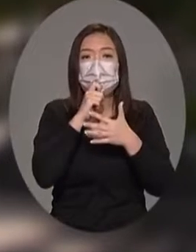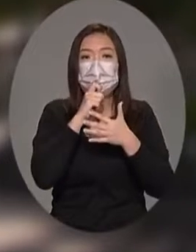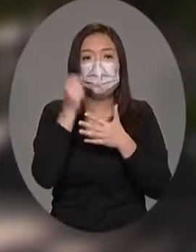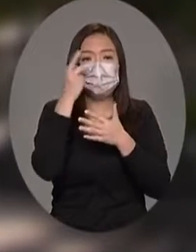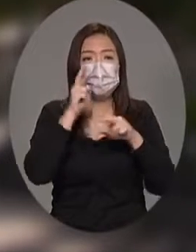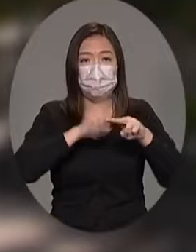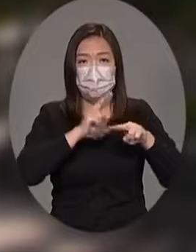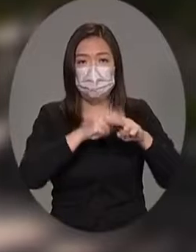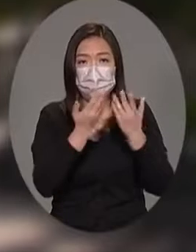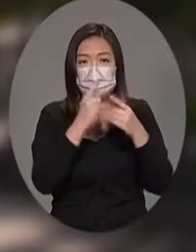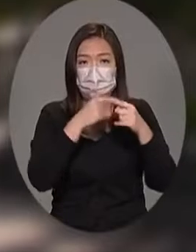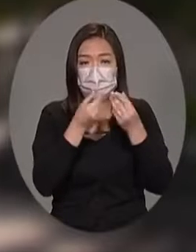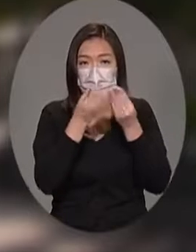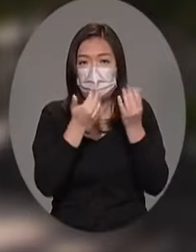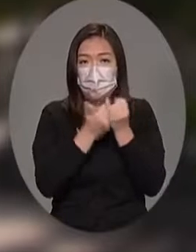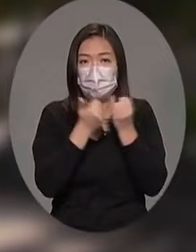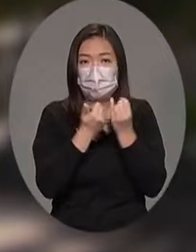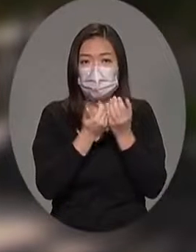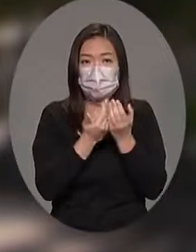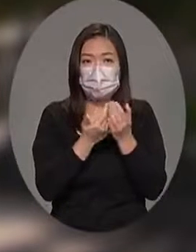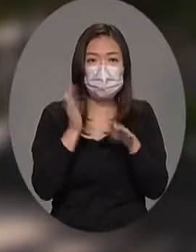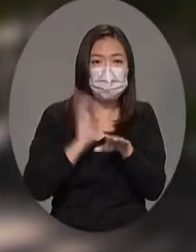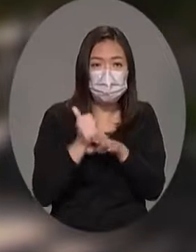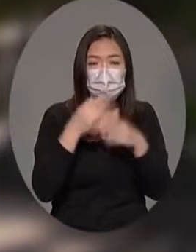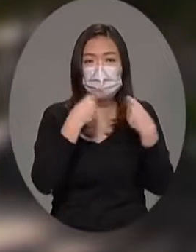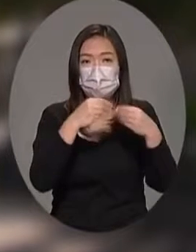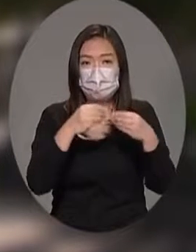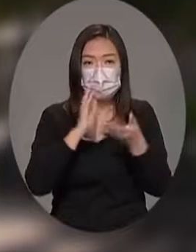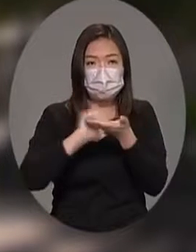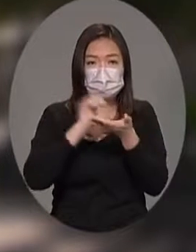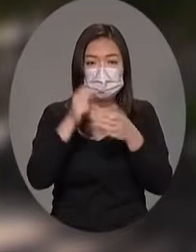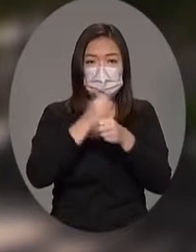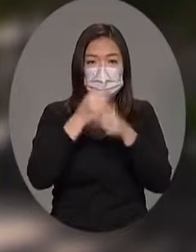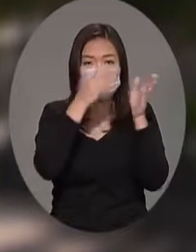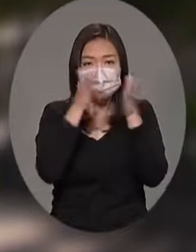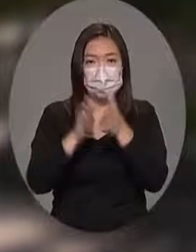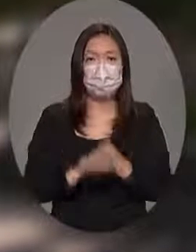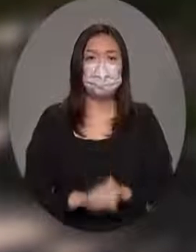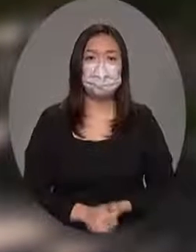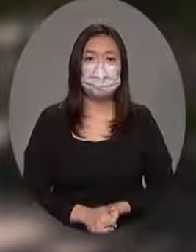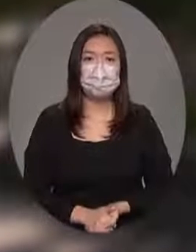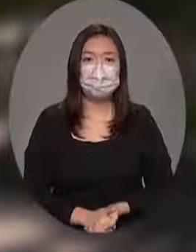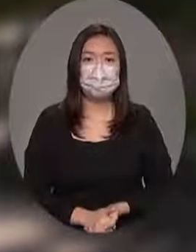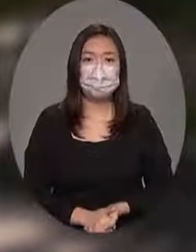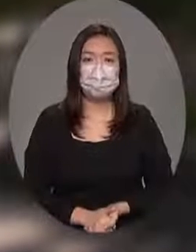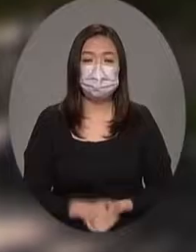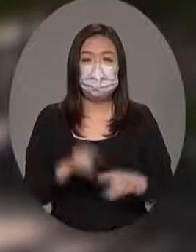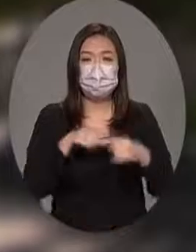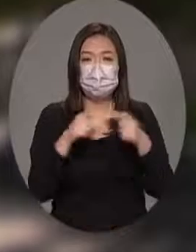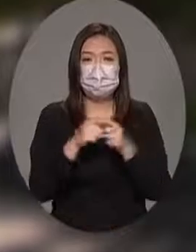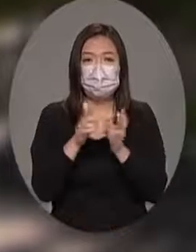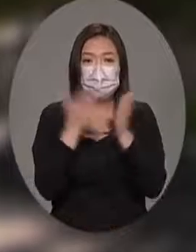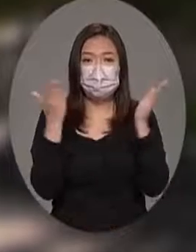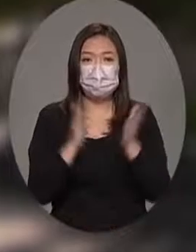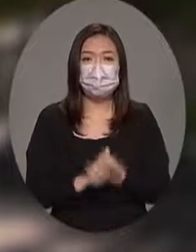尤其內地的大學為學生提供更優質的教育和清晰的工作途徑。大公報報